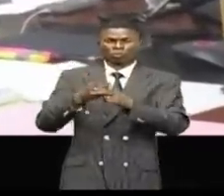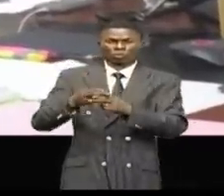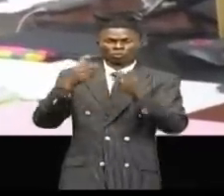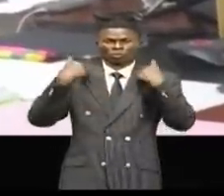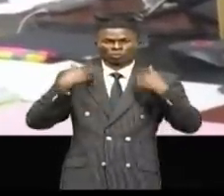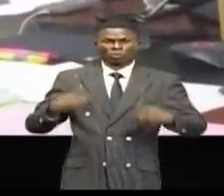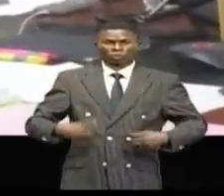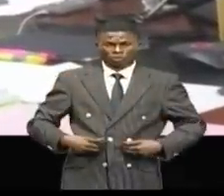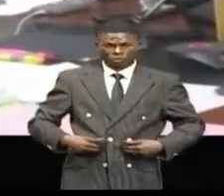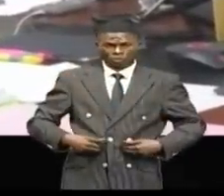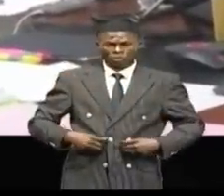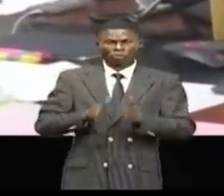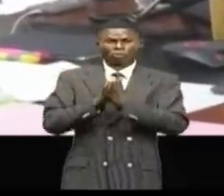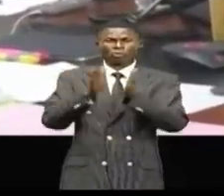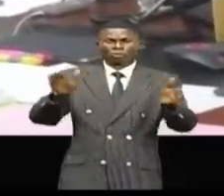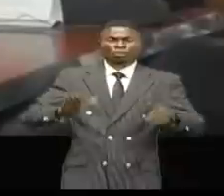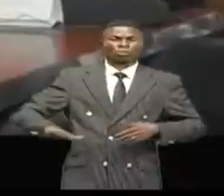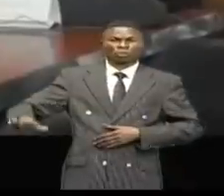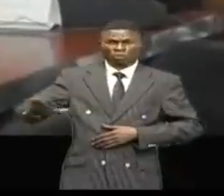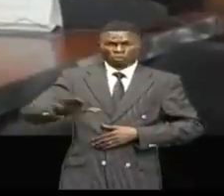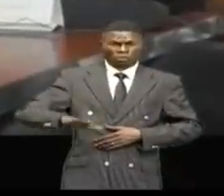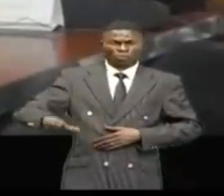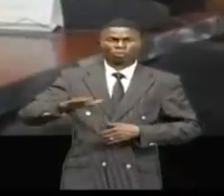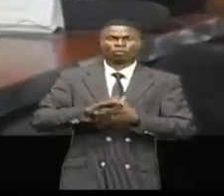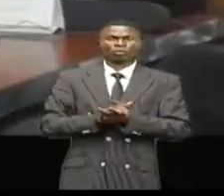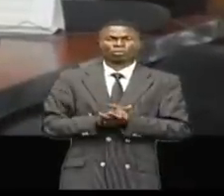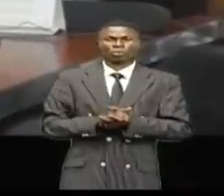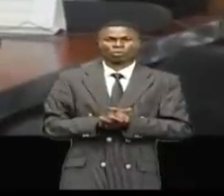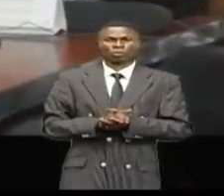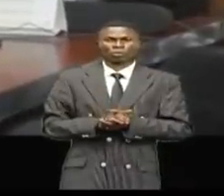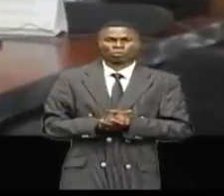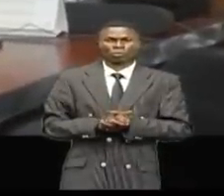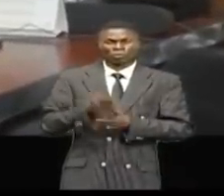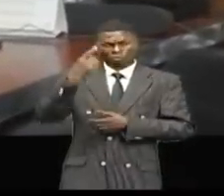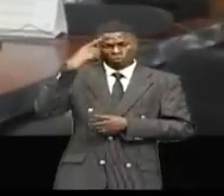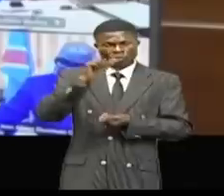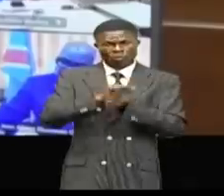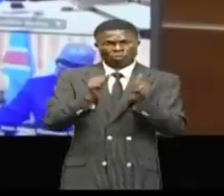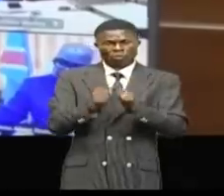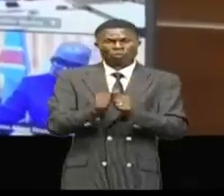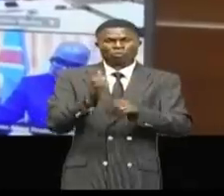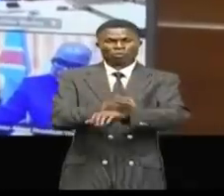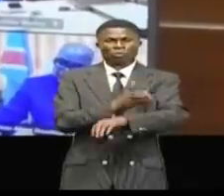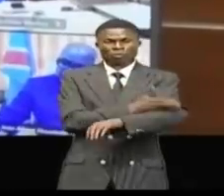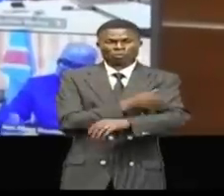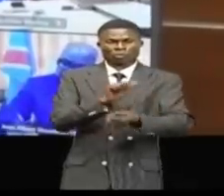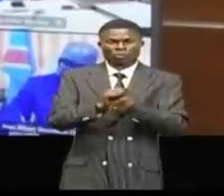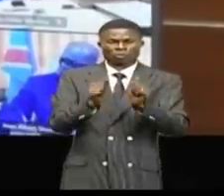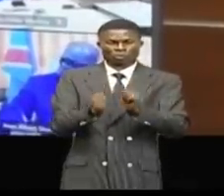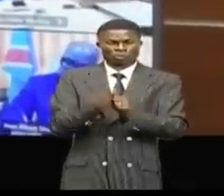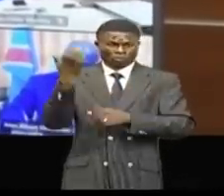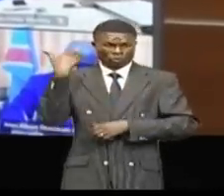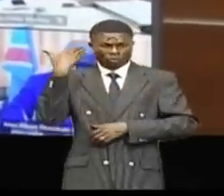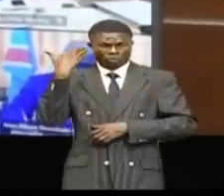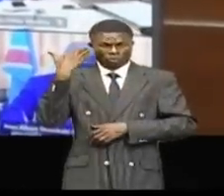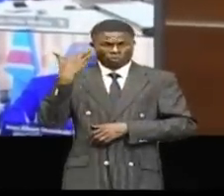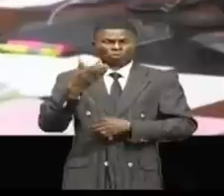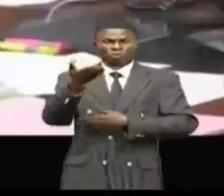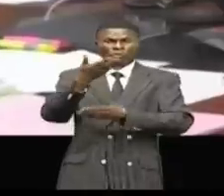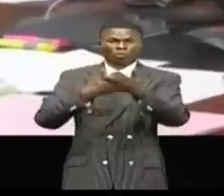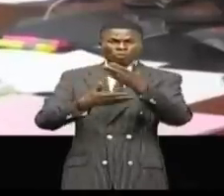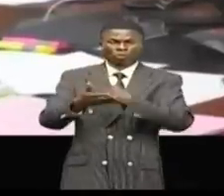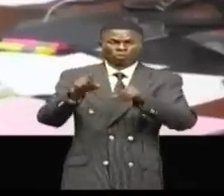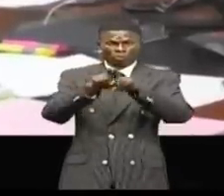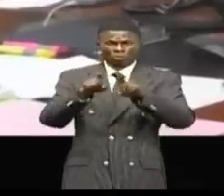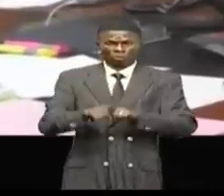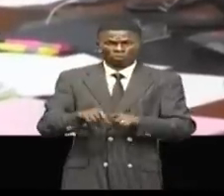la situation sanitaire générale du pays. Au sujet de l'évolution de la situation récente sur le marché d'échange ainsi